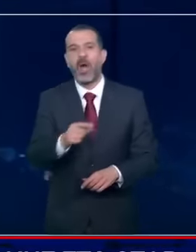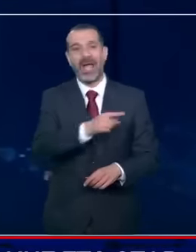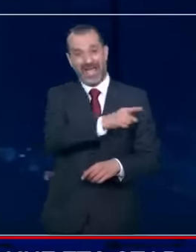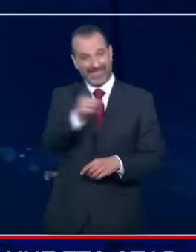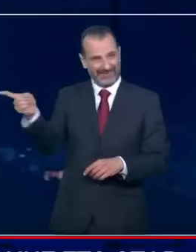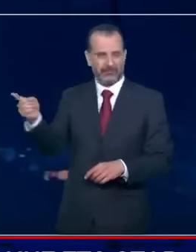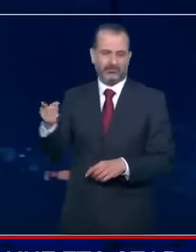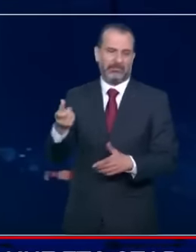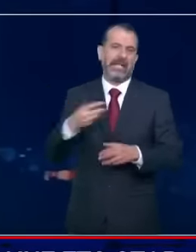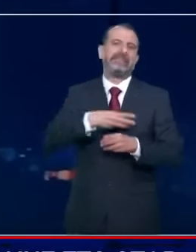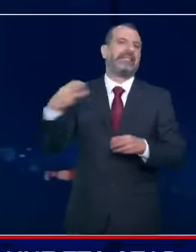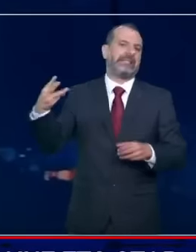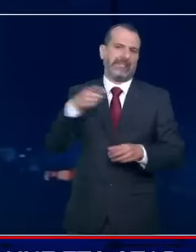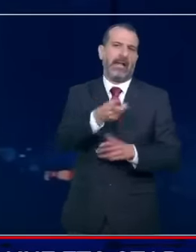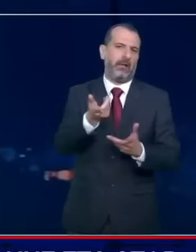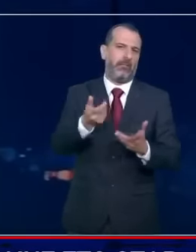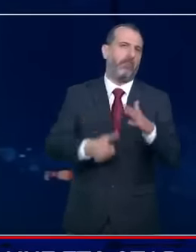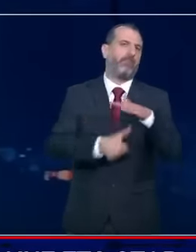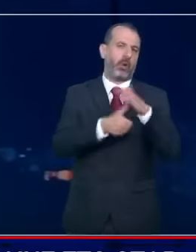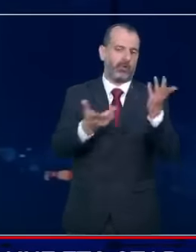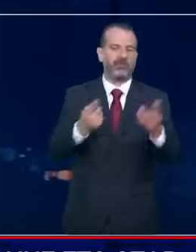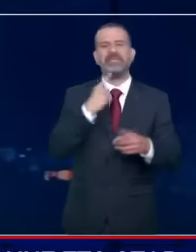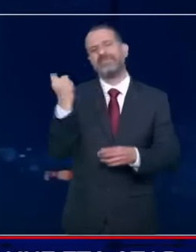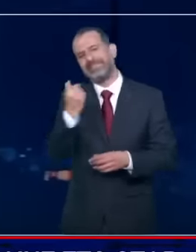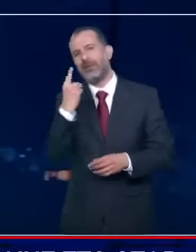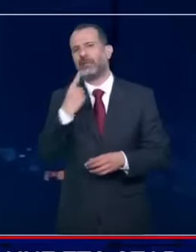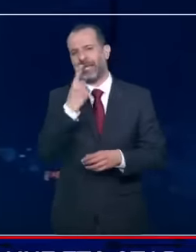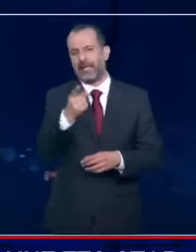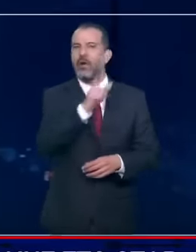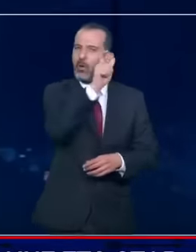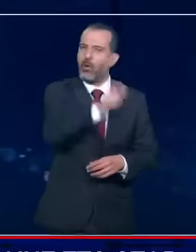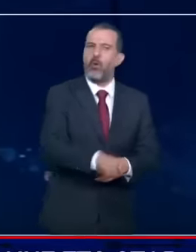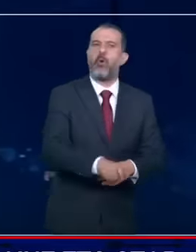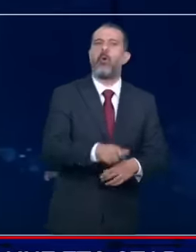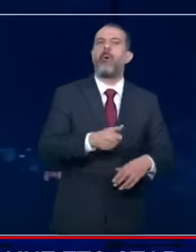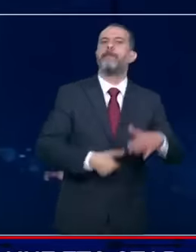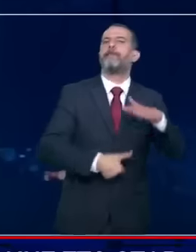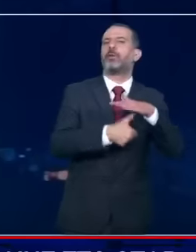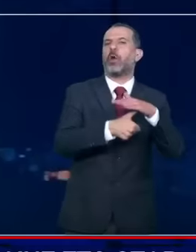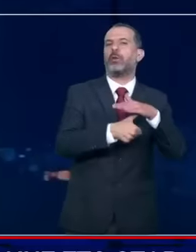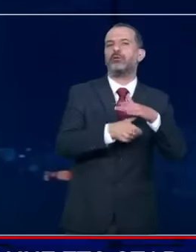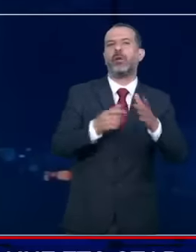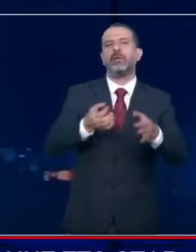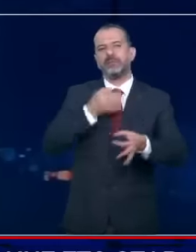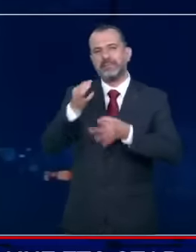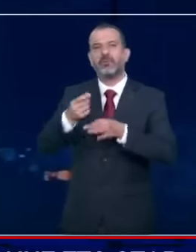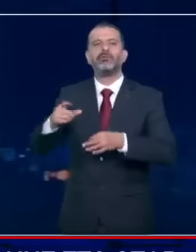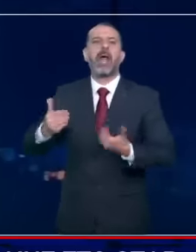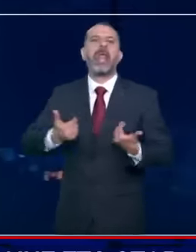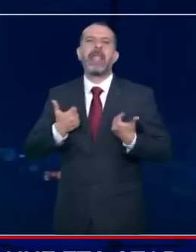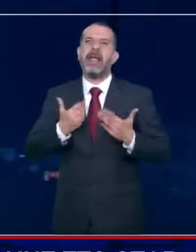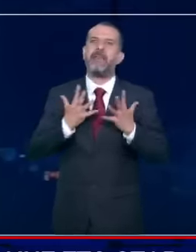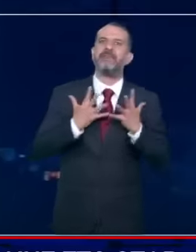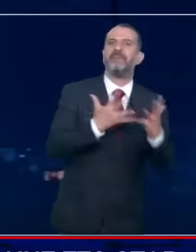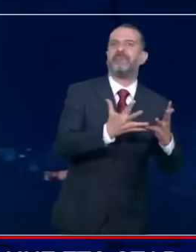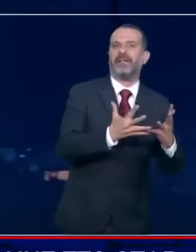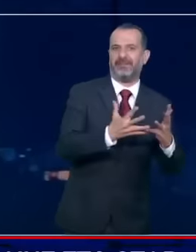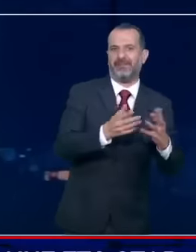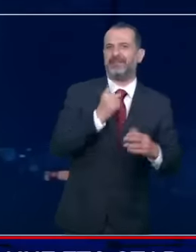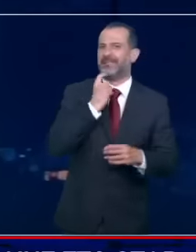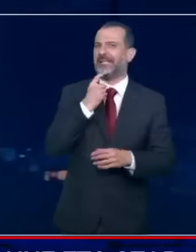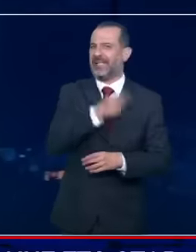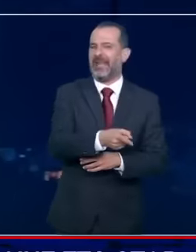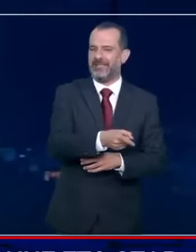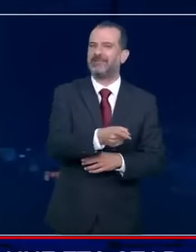απευθύνεστε, γιατί λένε πολλοί ότι ο κύριος Κασελάκης έχει μεγαλύτερη απήχηση στους νέους ανθρώπους και αυτό θα